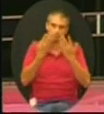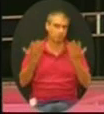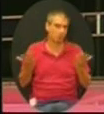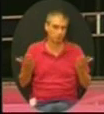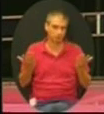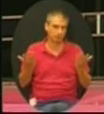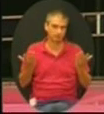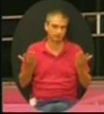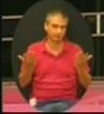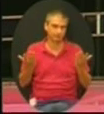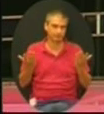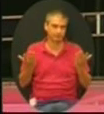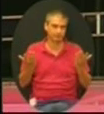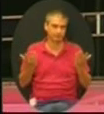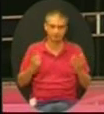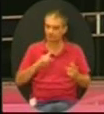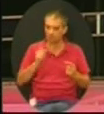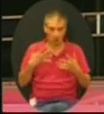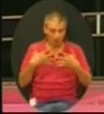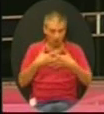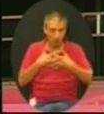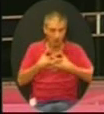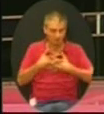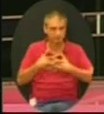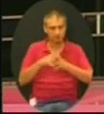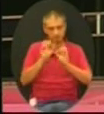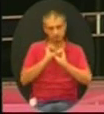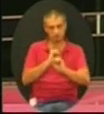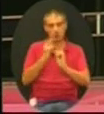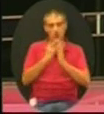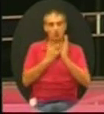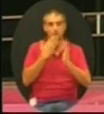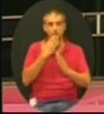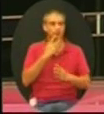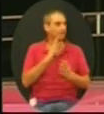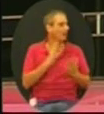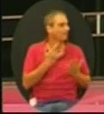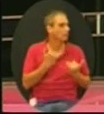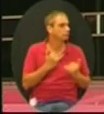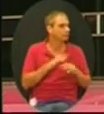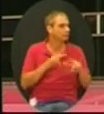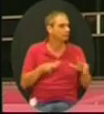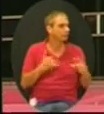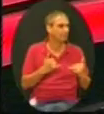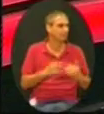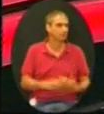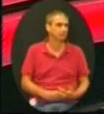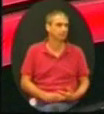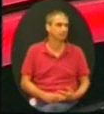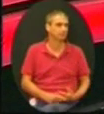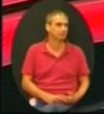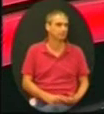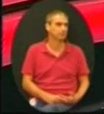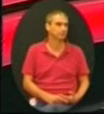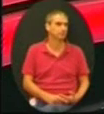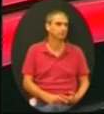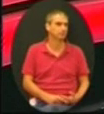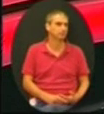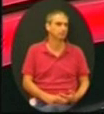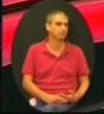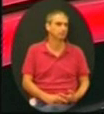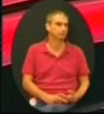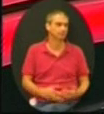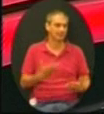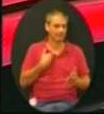לחלוטין שכל הקואליציה עומדת מאחורי חוק ירושלים. איפה הוא עומד עכשיו? הוא עומד בזה שהוא קיבל פי